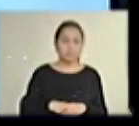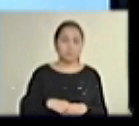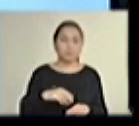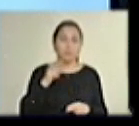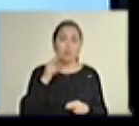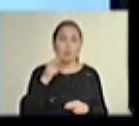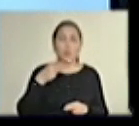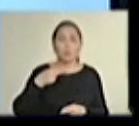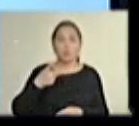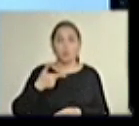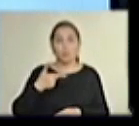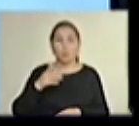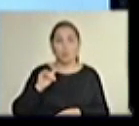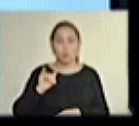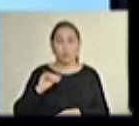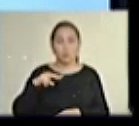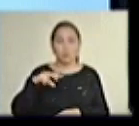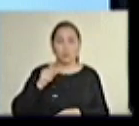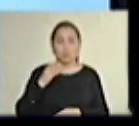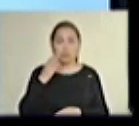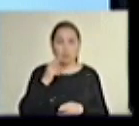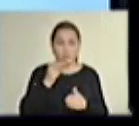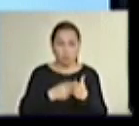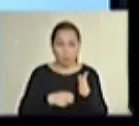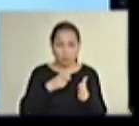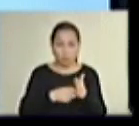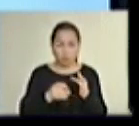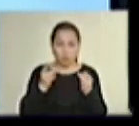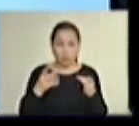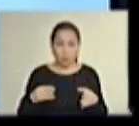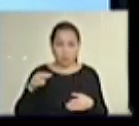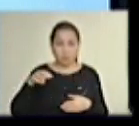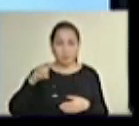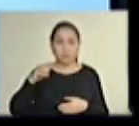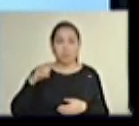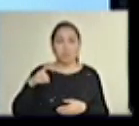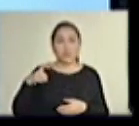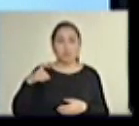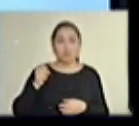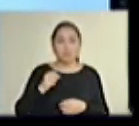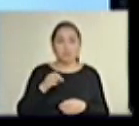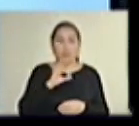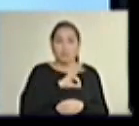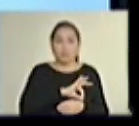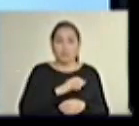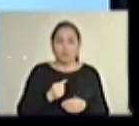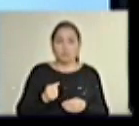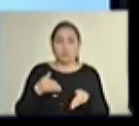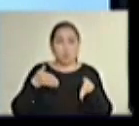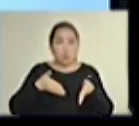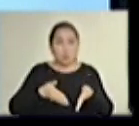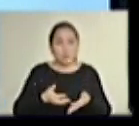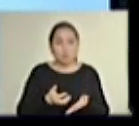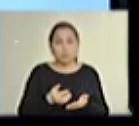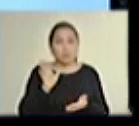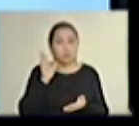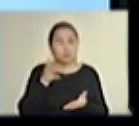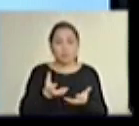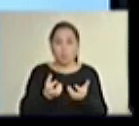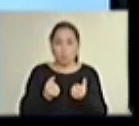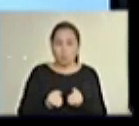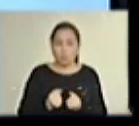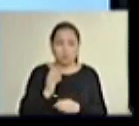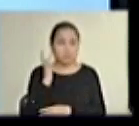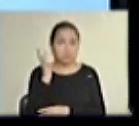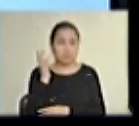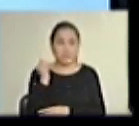g'olani yorishda oddiy mexanizmdan foydalanishgan. Yoki bo'lmasa, quduqdan suv olish yoki